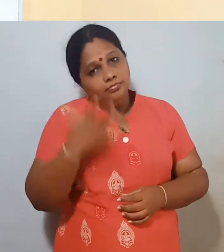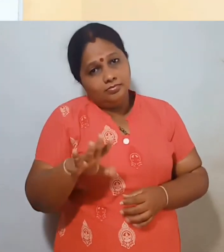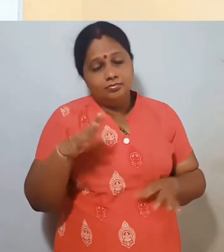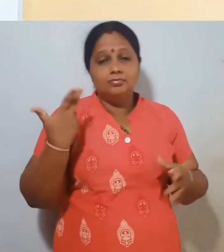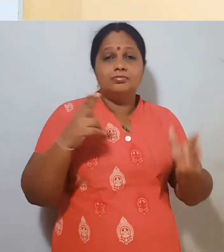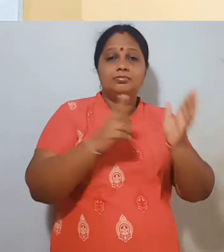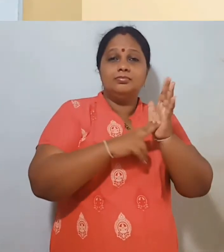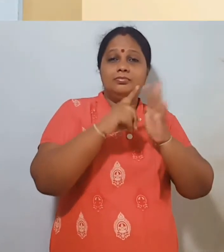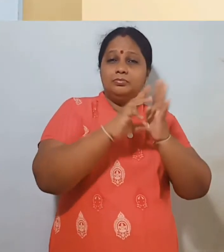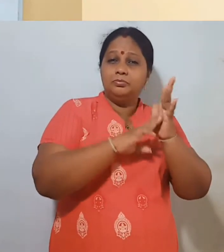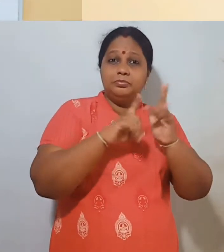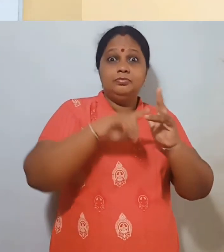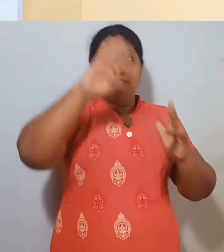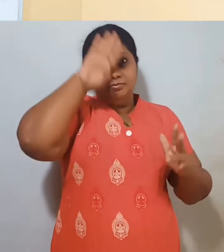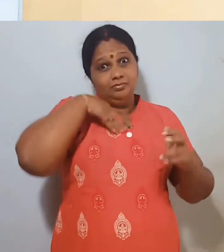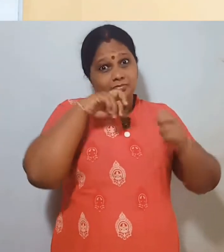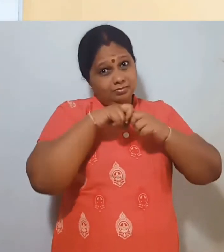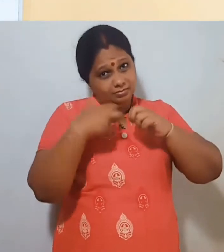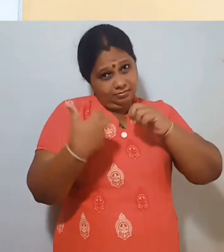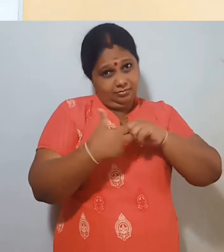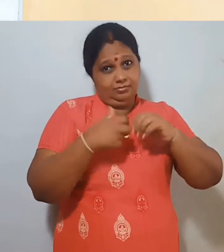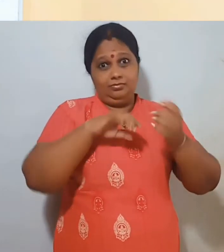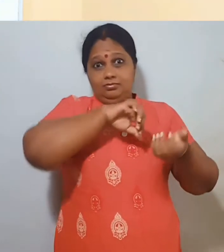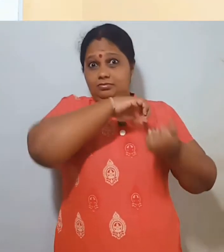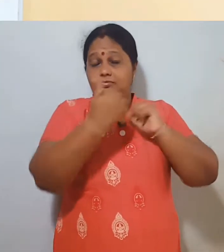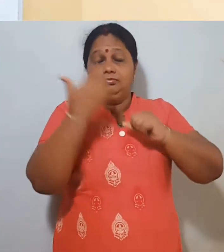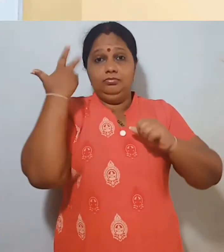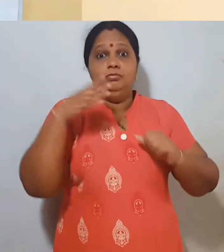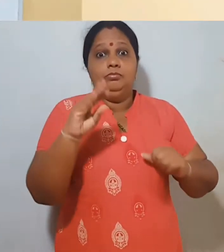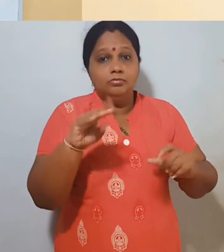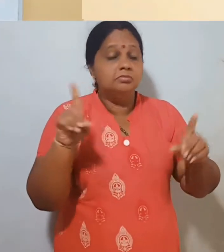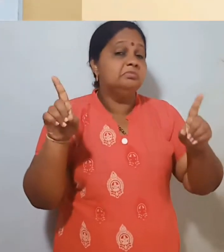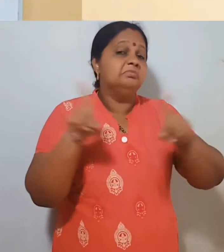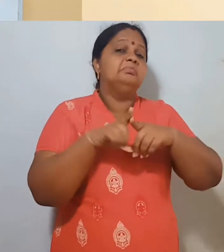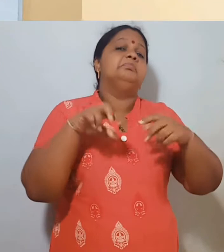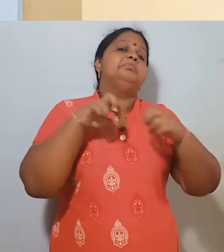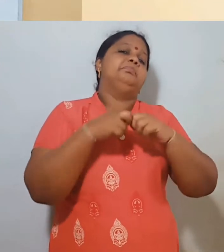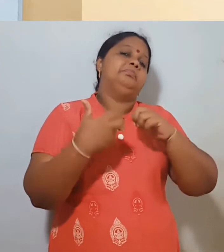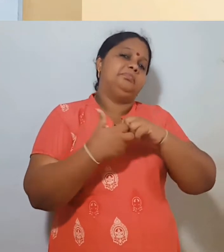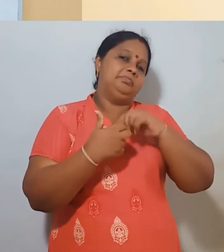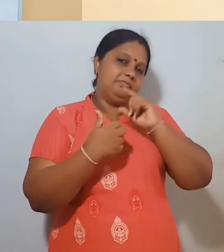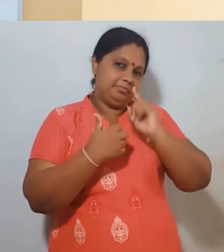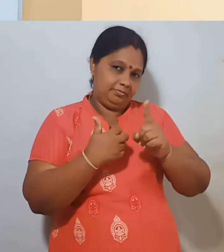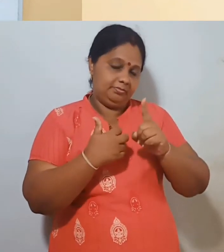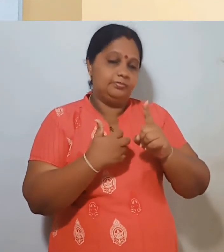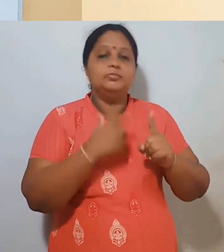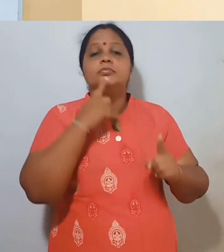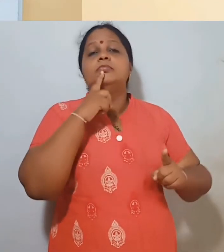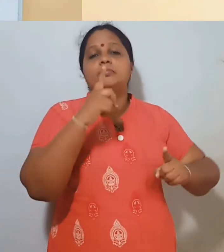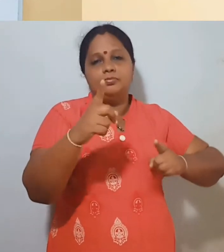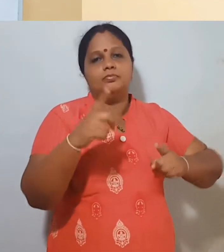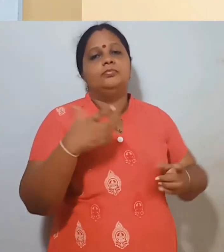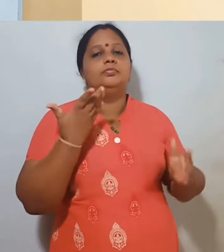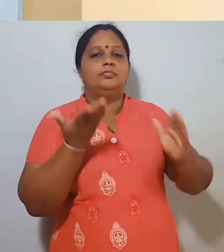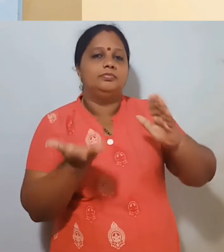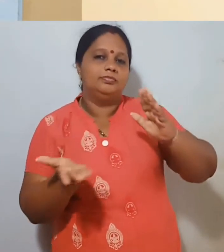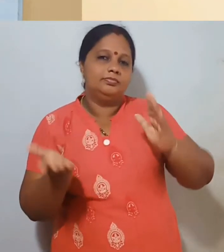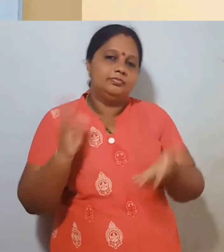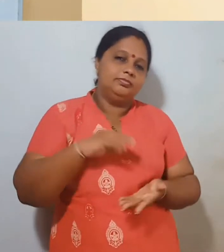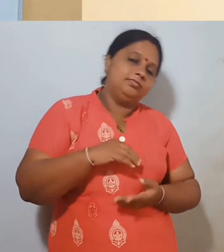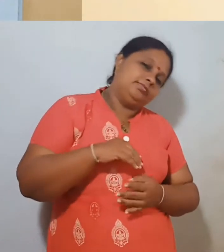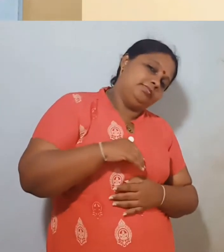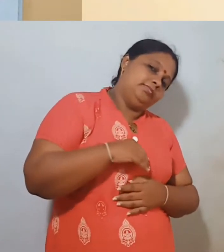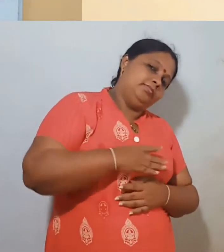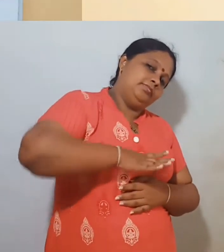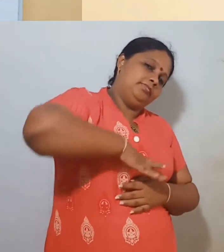ஆபத்தை ஏற்படுத்துற ஒரு வருத்தமாக வரலாம். எனவே அவரை ஒரு பக்கம் சைட்டா போட்டோம்னால் வாய்க்குள்ள வார சுரப்புகள் சக்திகள் எல்லாம்